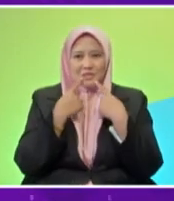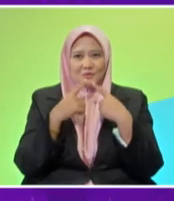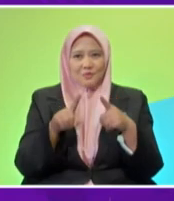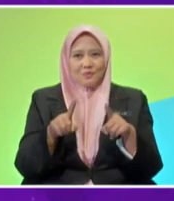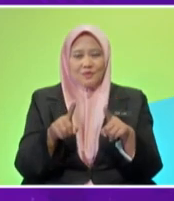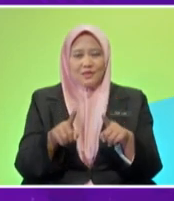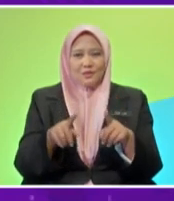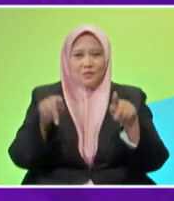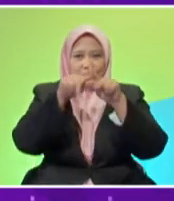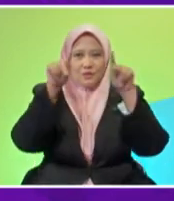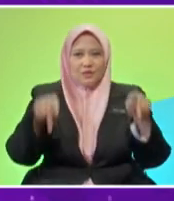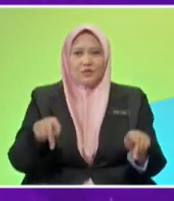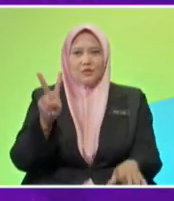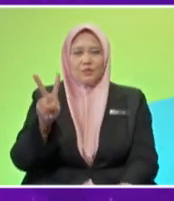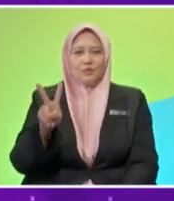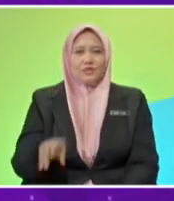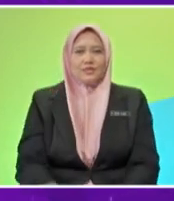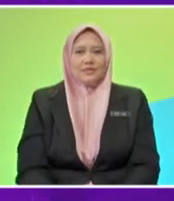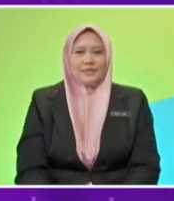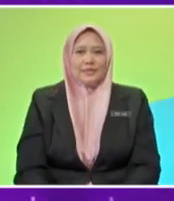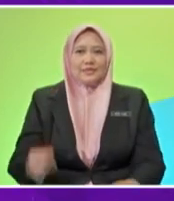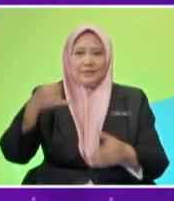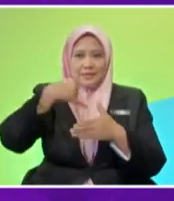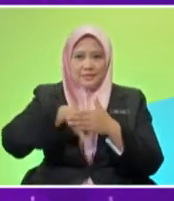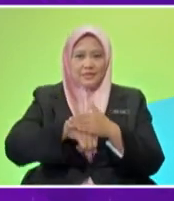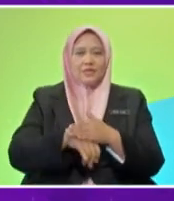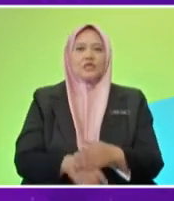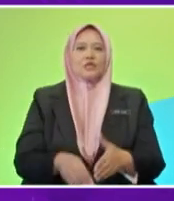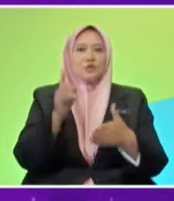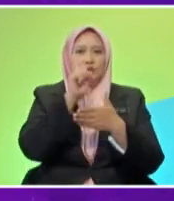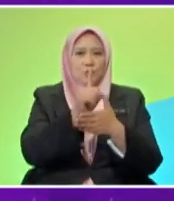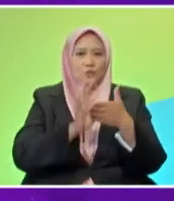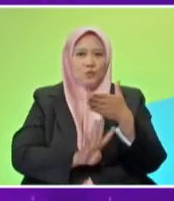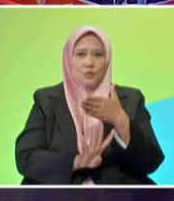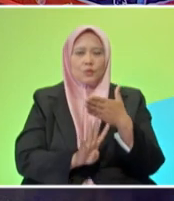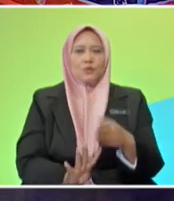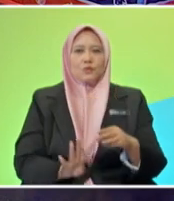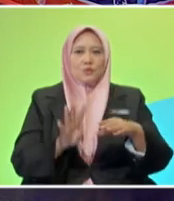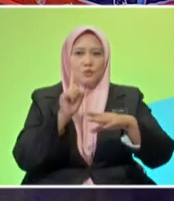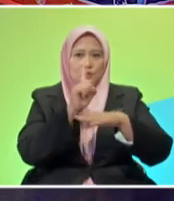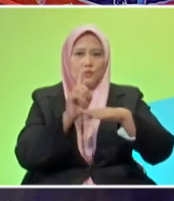Isi suku pinggan dengan nasi bijirin. Kita berikan 5 wah untuk kumpulan roti.